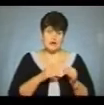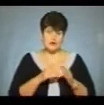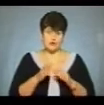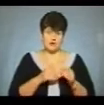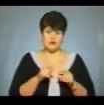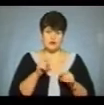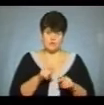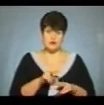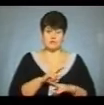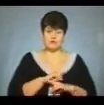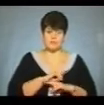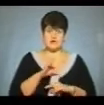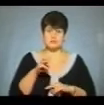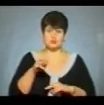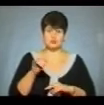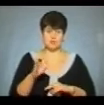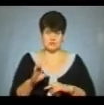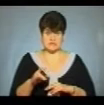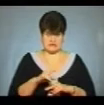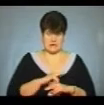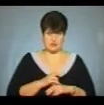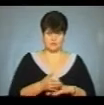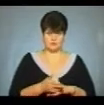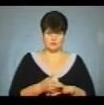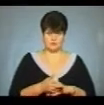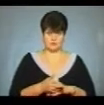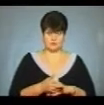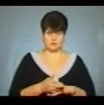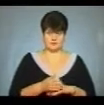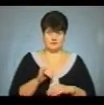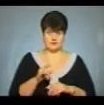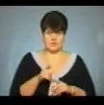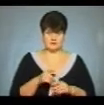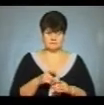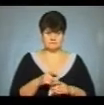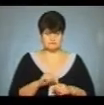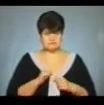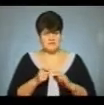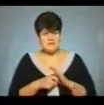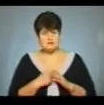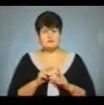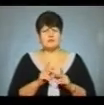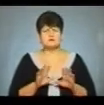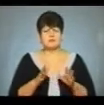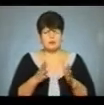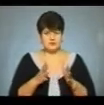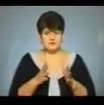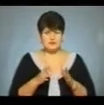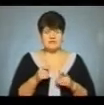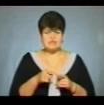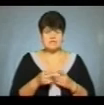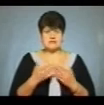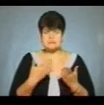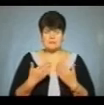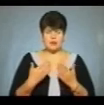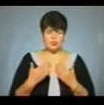вмер Стус, загинув. І вона, звичайно, намагається дізнатися, як це сталося. І в їх